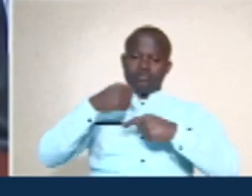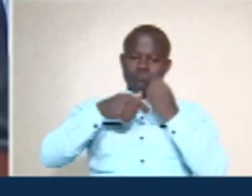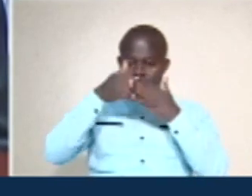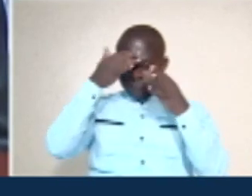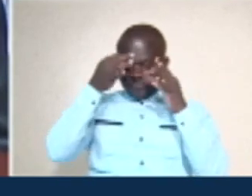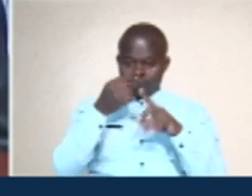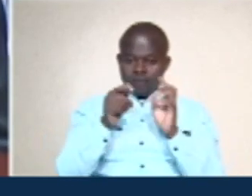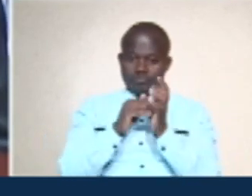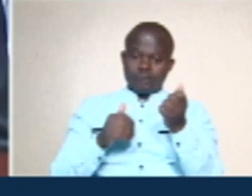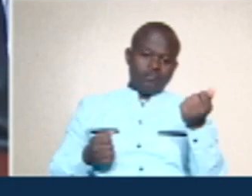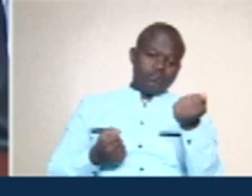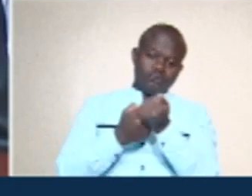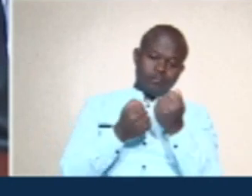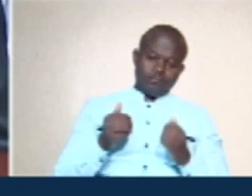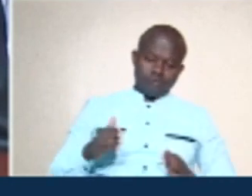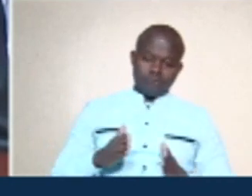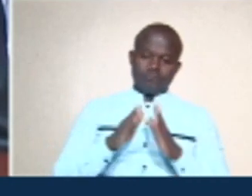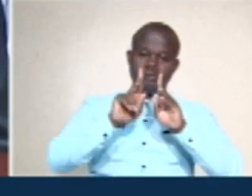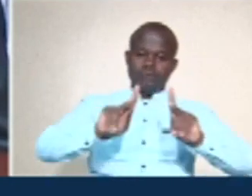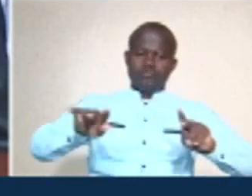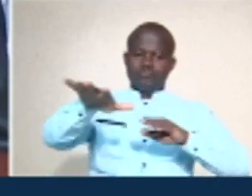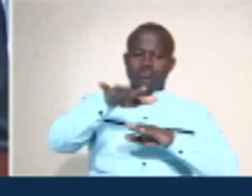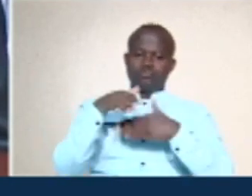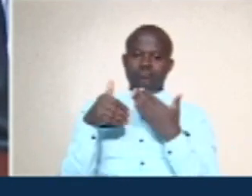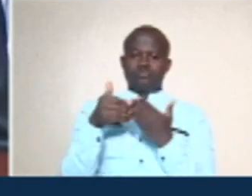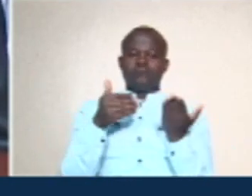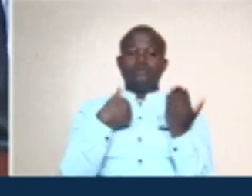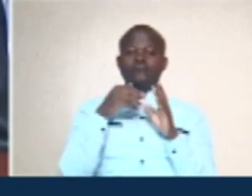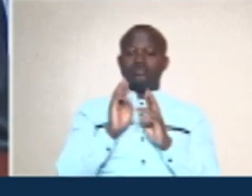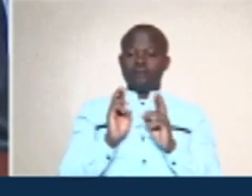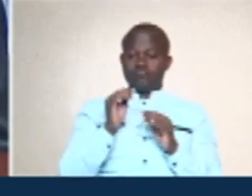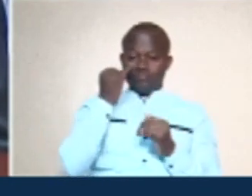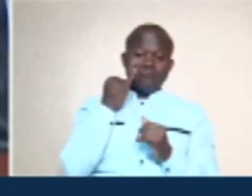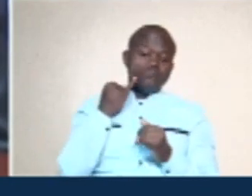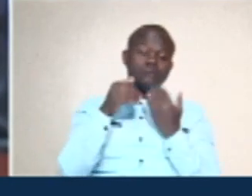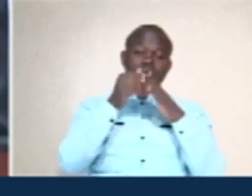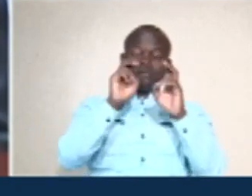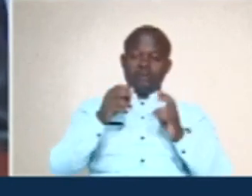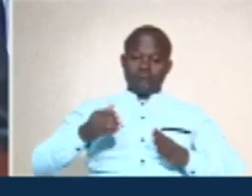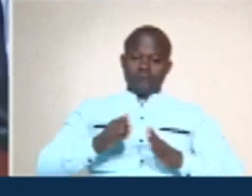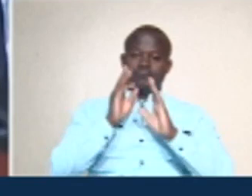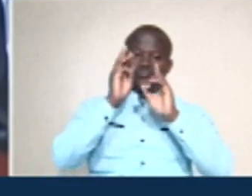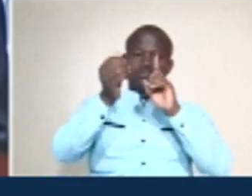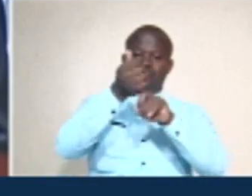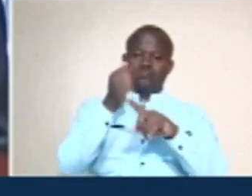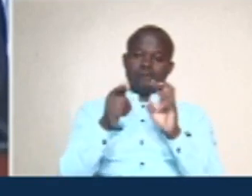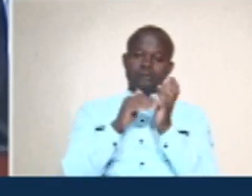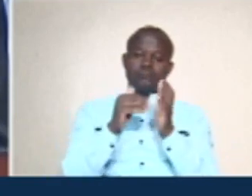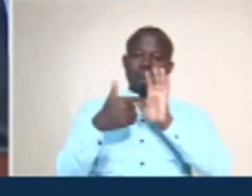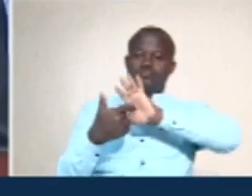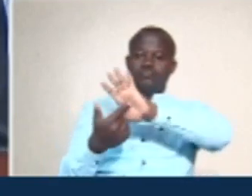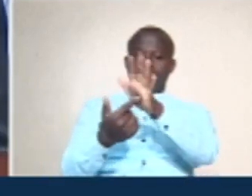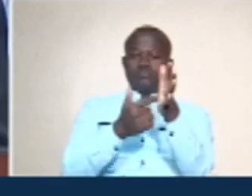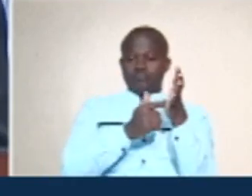kwiyemeza kandi rugashyigikira inzira z'amahoro mu karere. Dufite icyizere gikomeye ko izi nzira zizagerwaho kandi